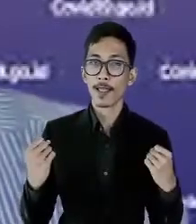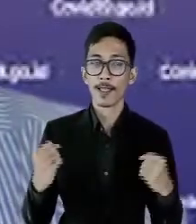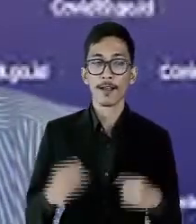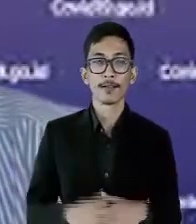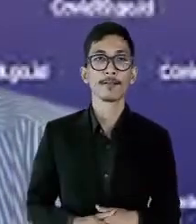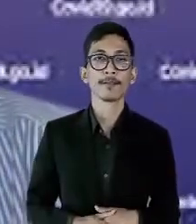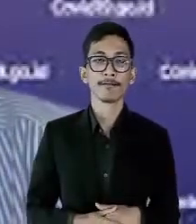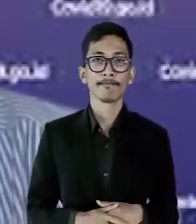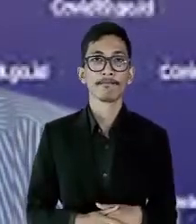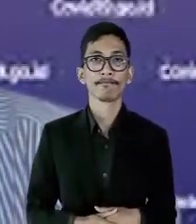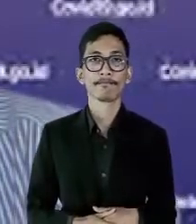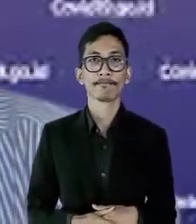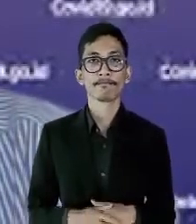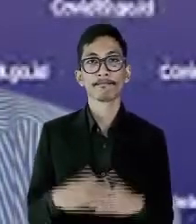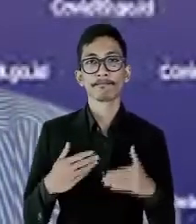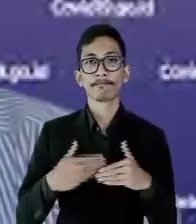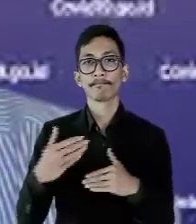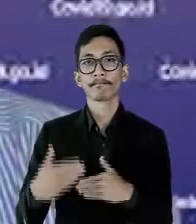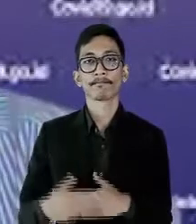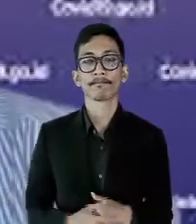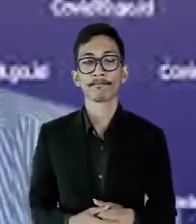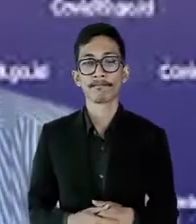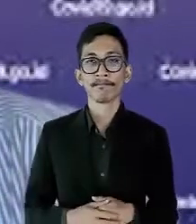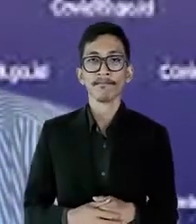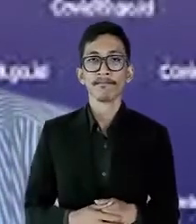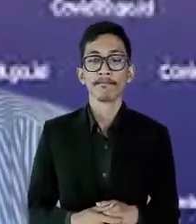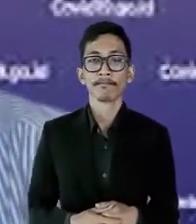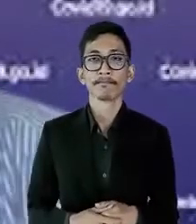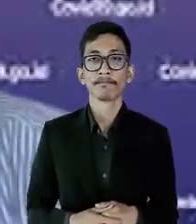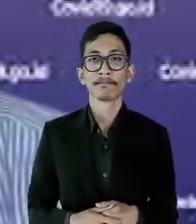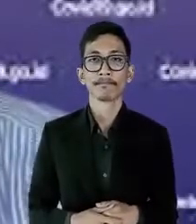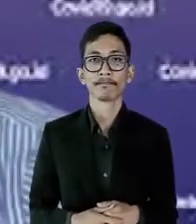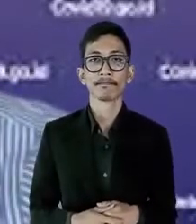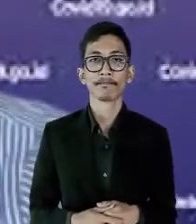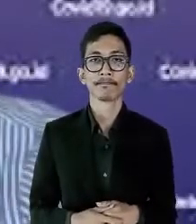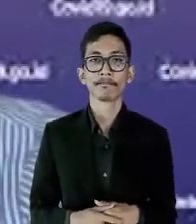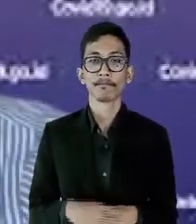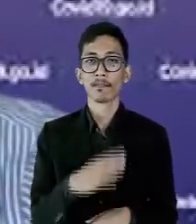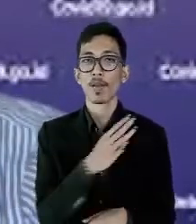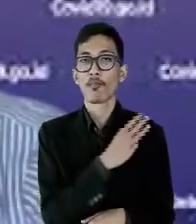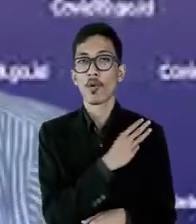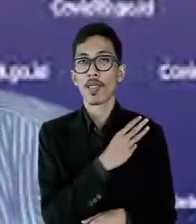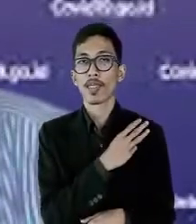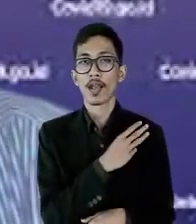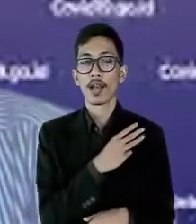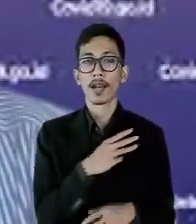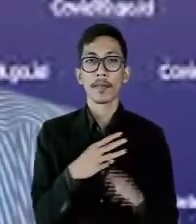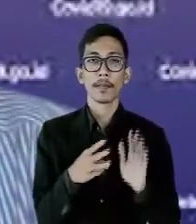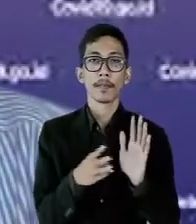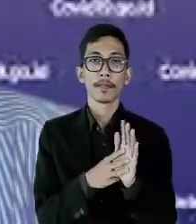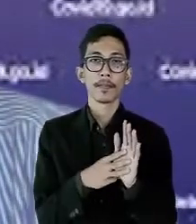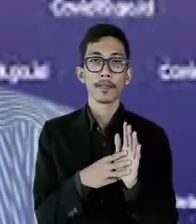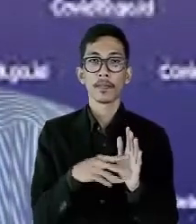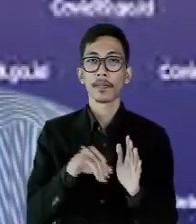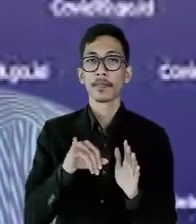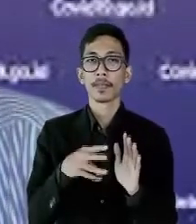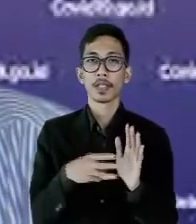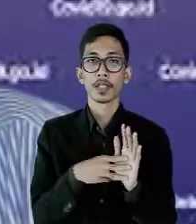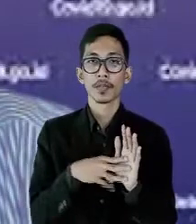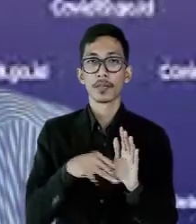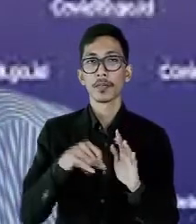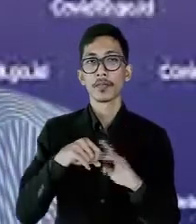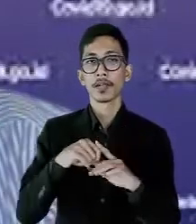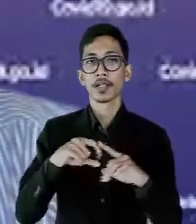Baik, selanjutnya saya beralih ke Kabupaten Mimika, yaitu dengan Pak